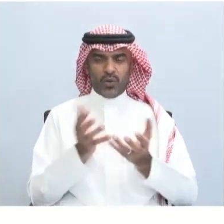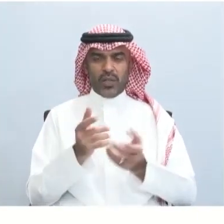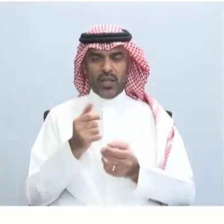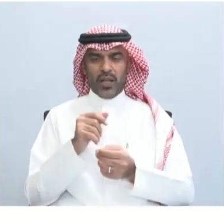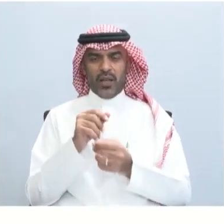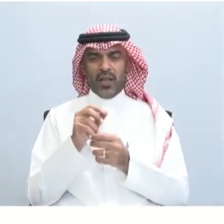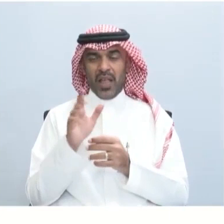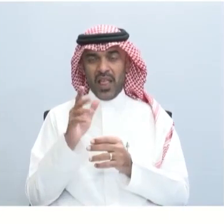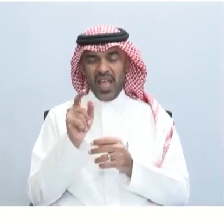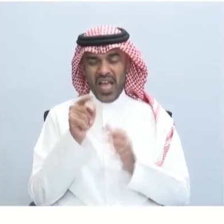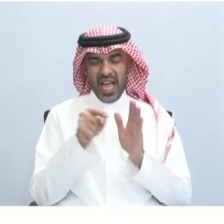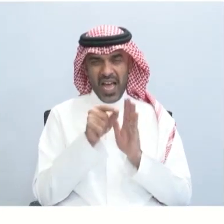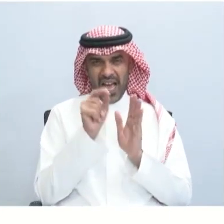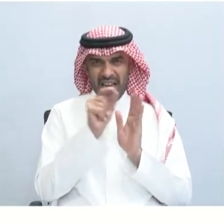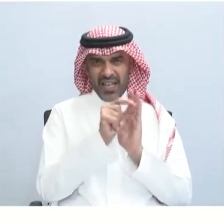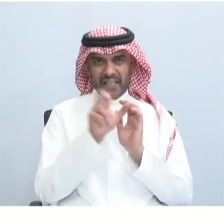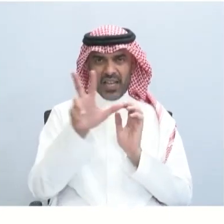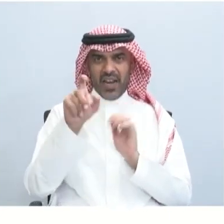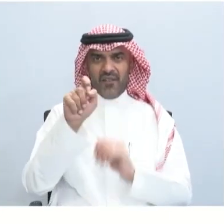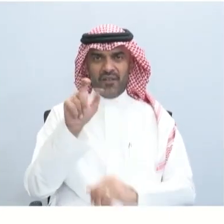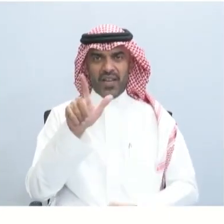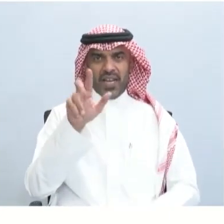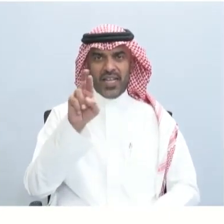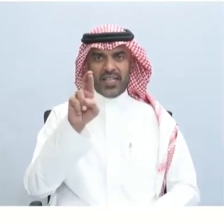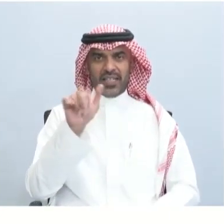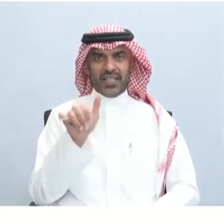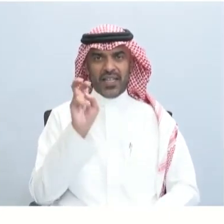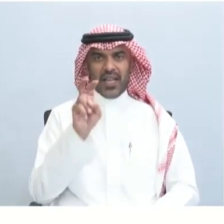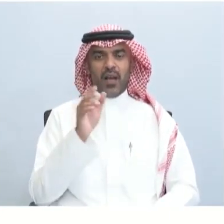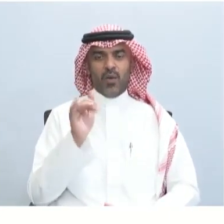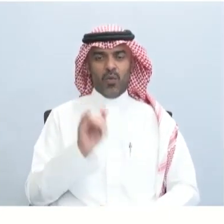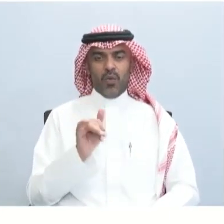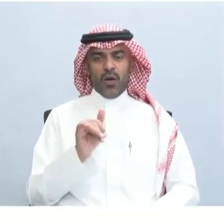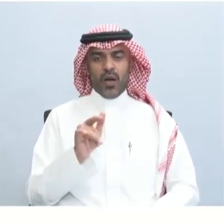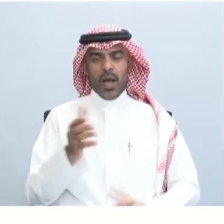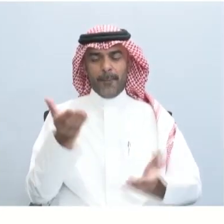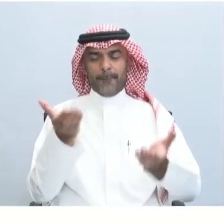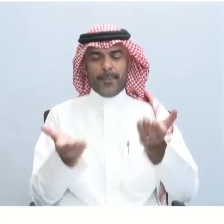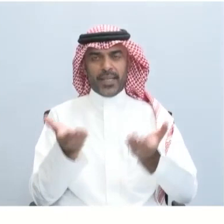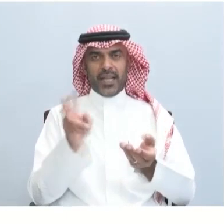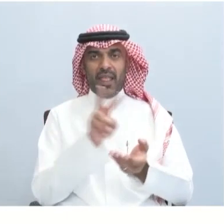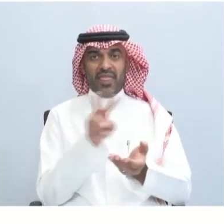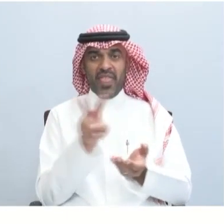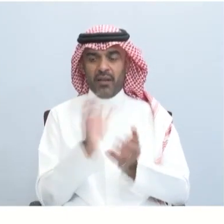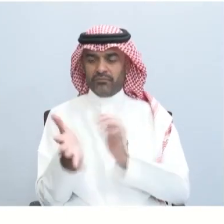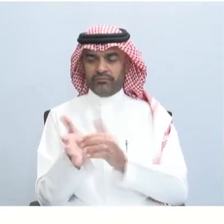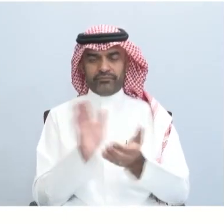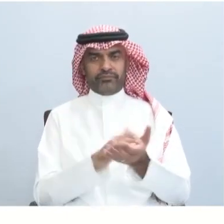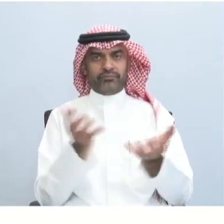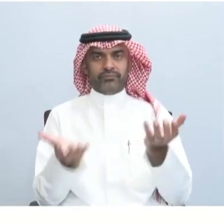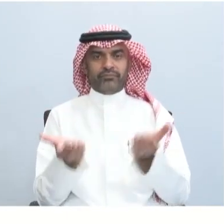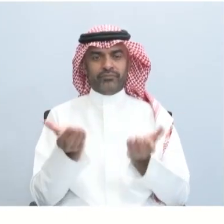الفلزيه العناصر الفلزيه الميزان ذو الكفتين